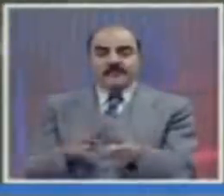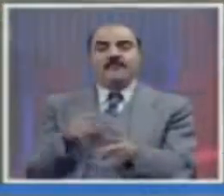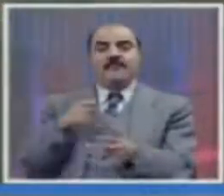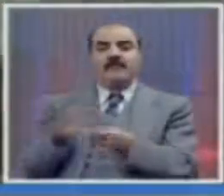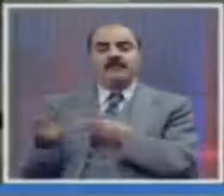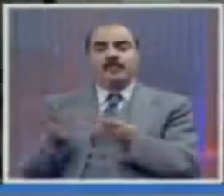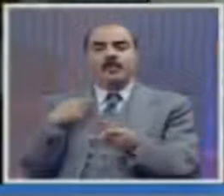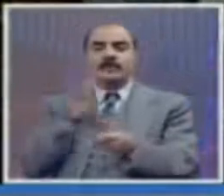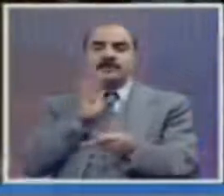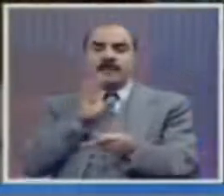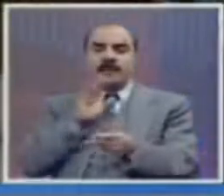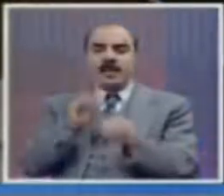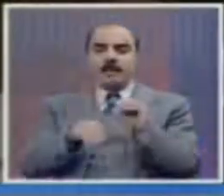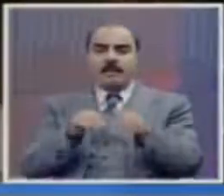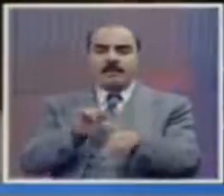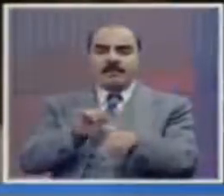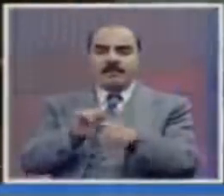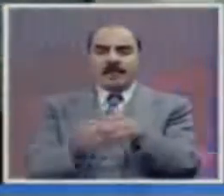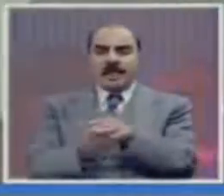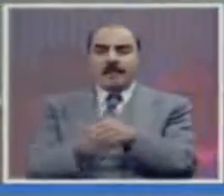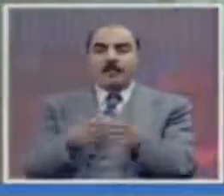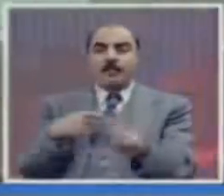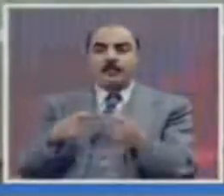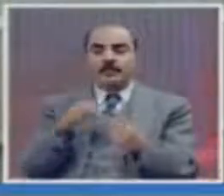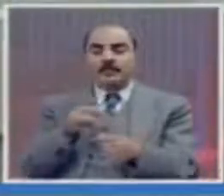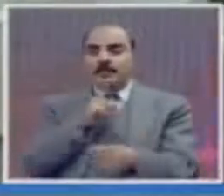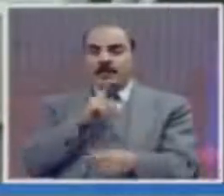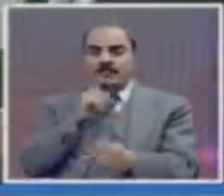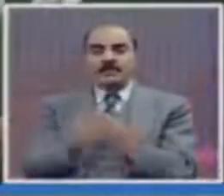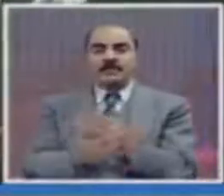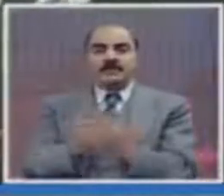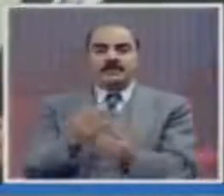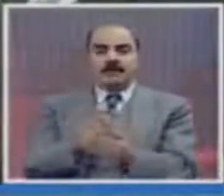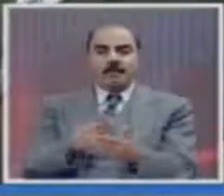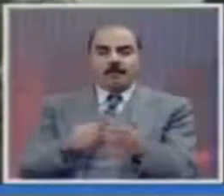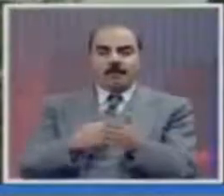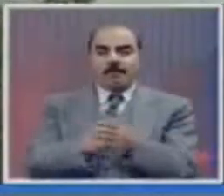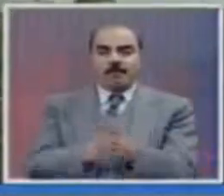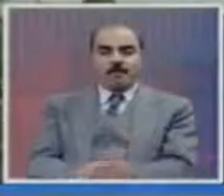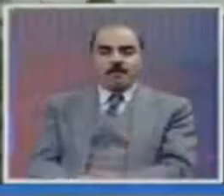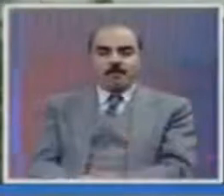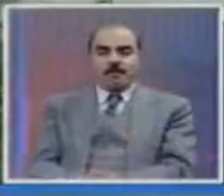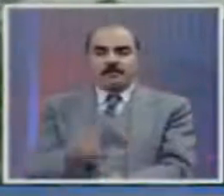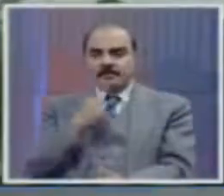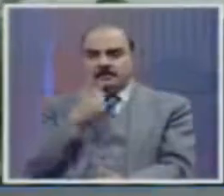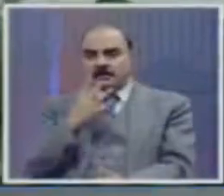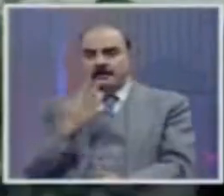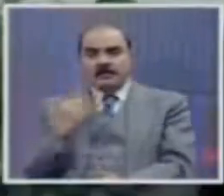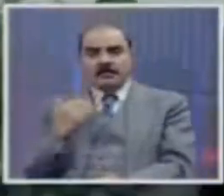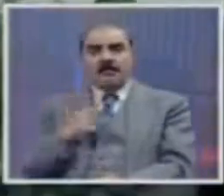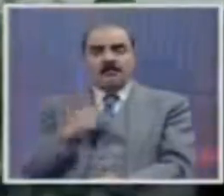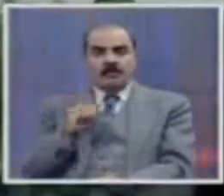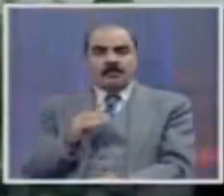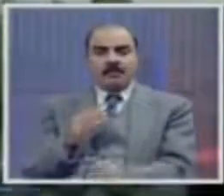زيارة وزير التعليم العالي لمقر الجامعة التكنولوجية ببني سويف الجديدة شرق النيل. خلال الأعوام الأربعة الأخيرة